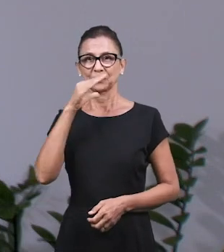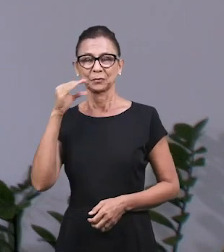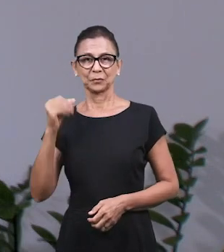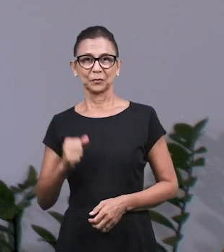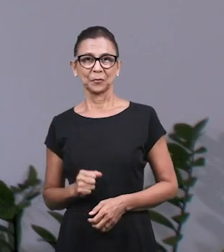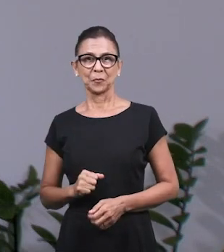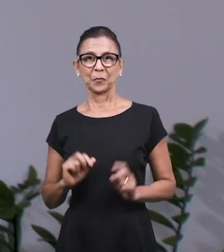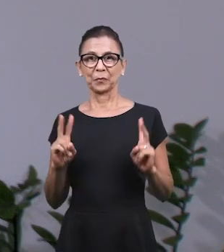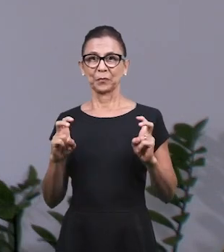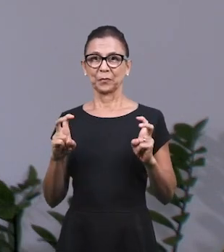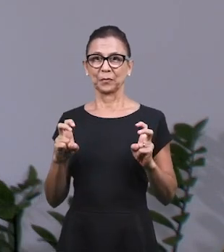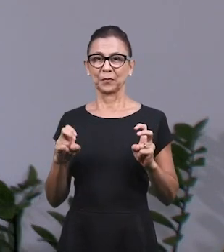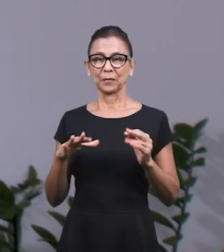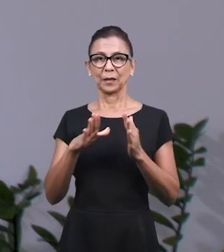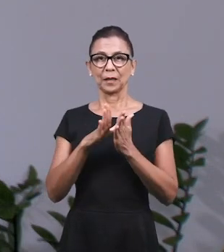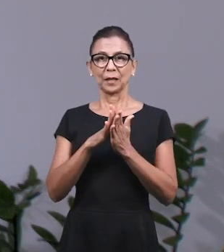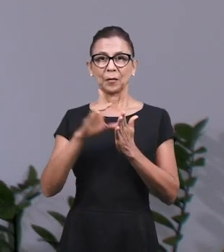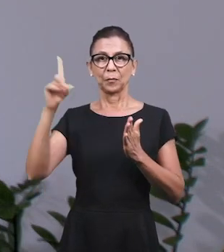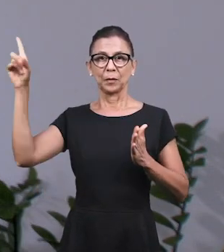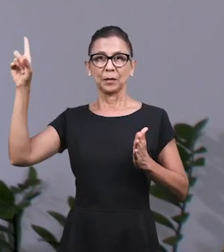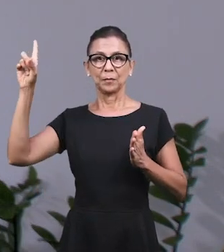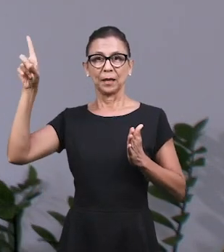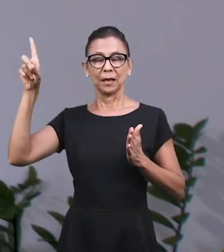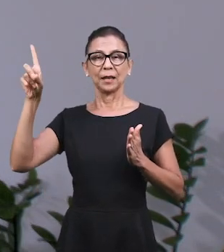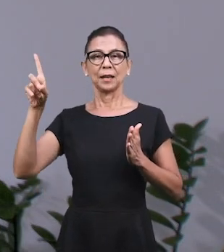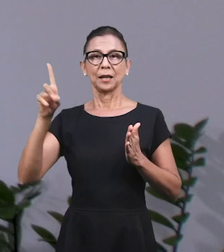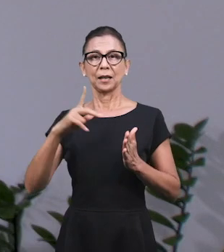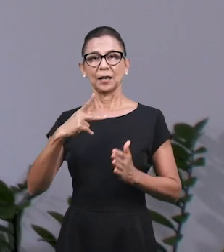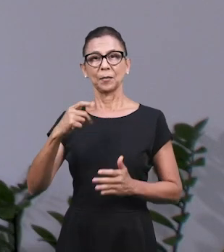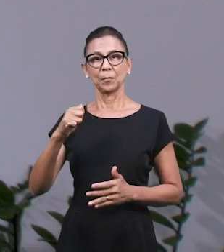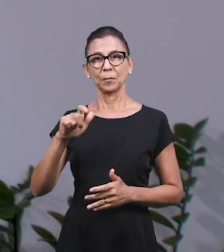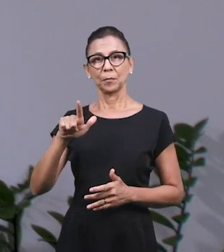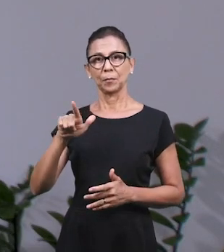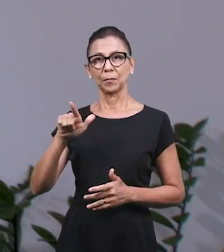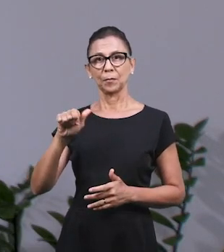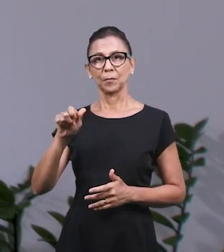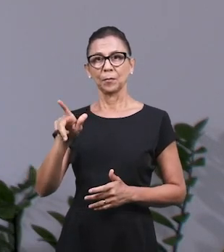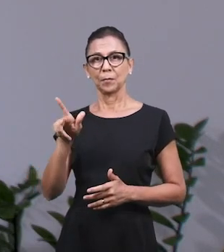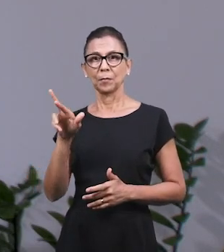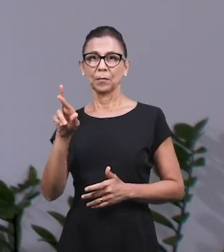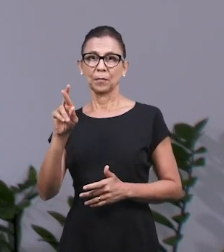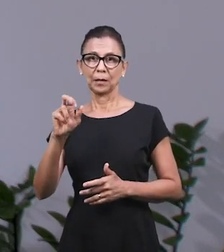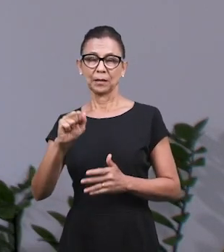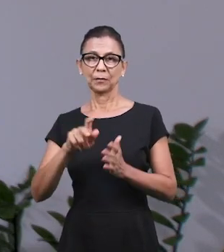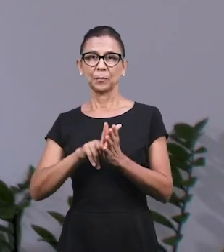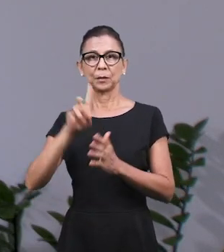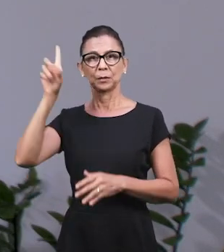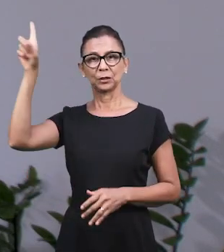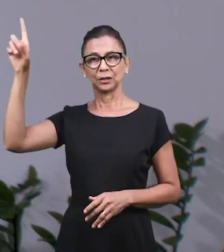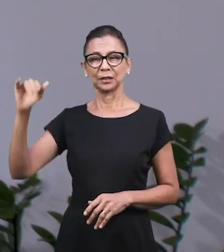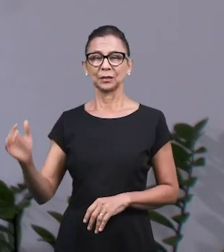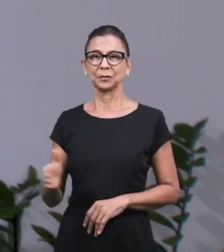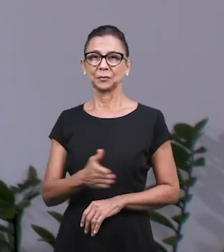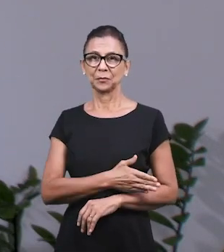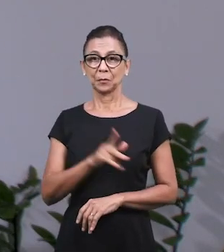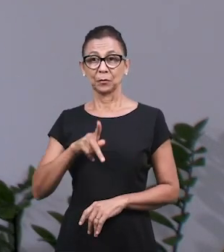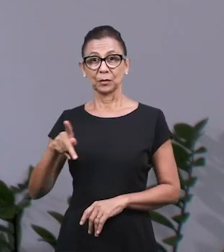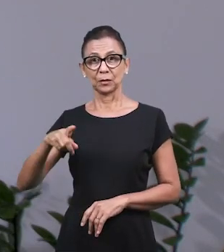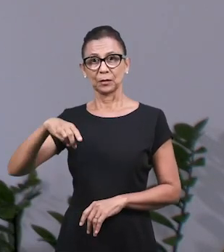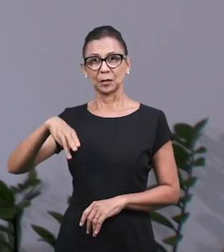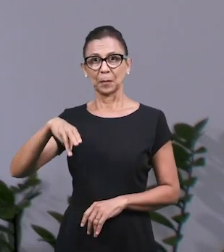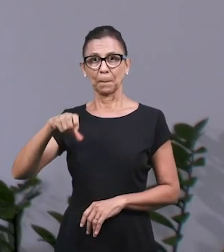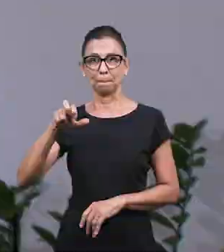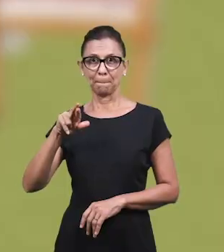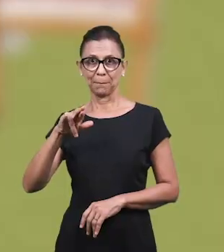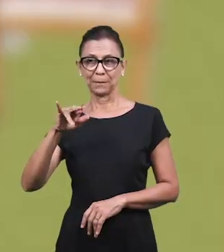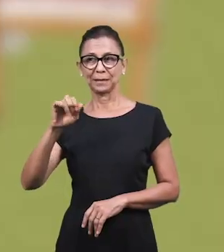vont aborder la thématique la Bible, la parole de Dieu. Aujourd'hui, nous allons voir la première étude de cette thématique avec le professeur